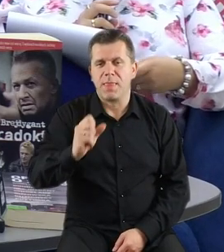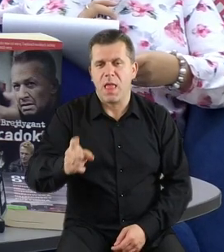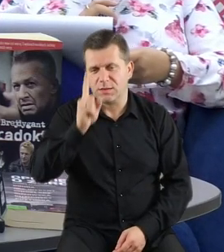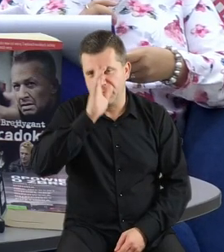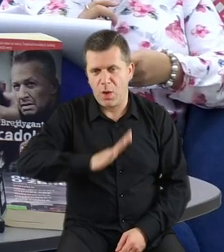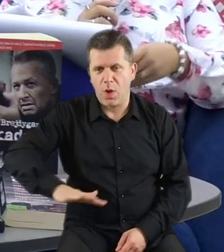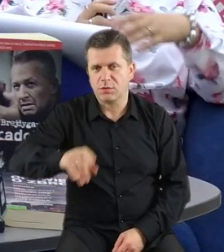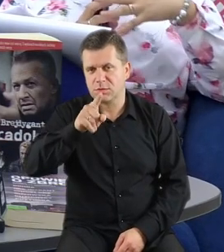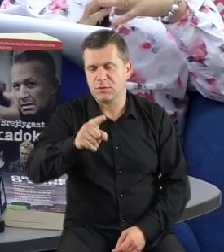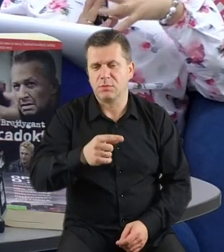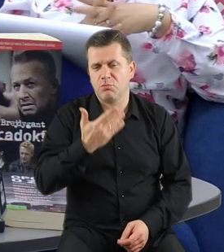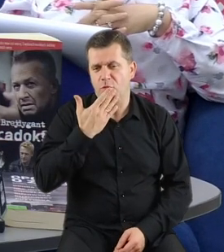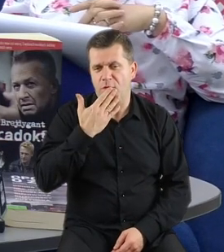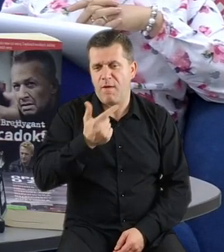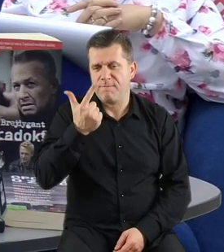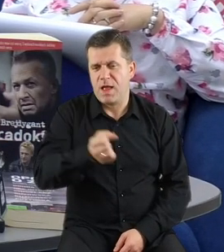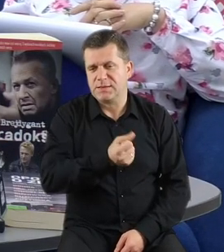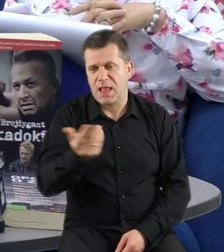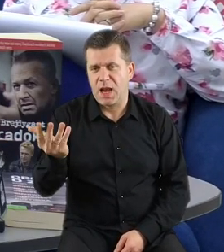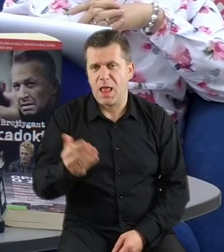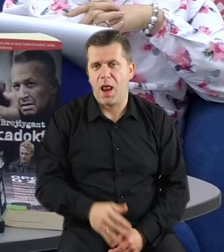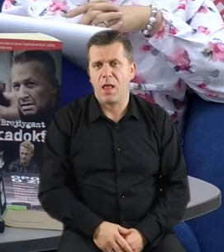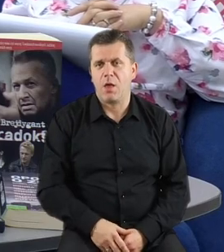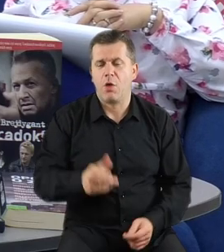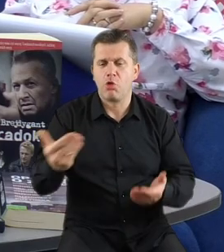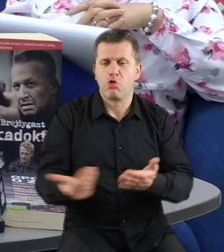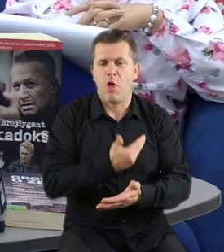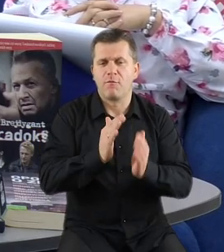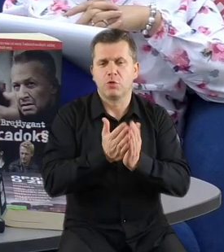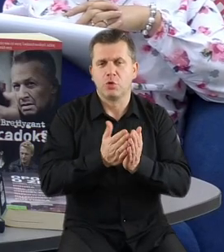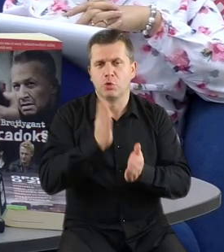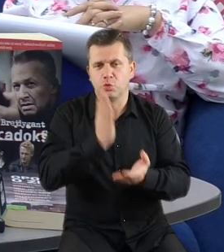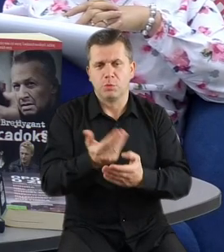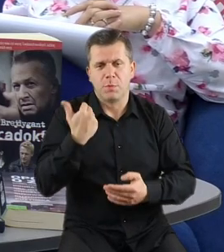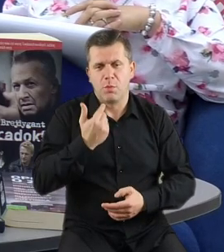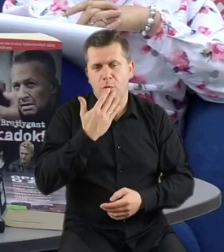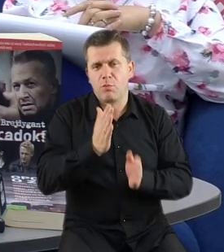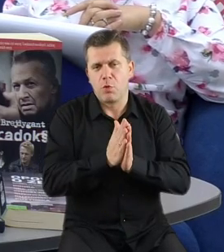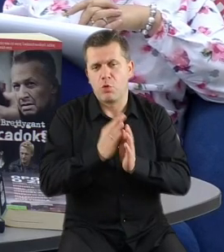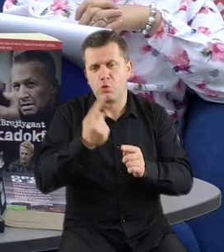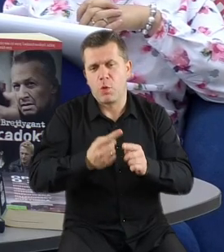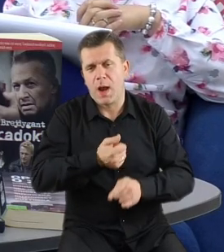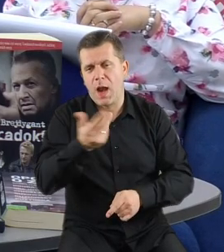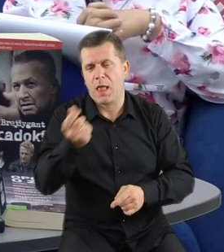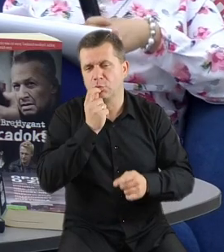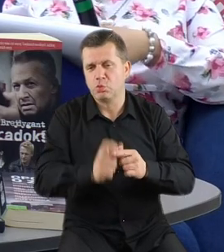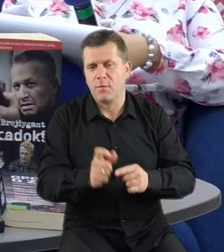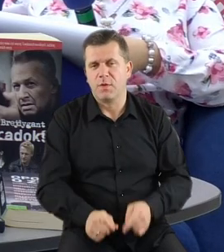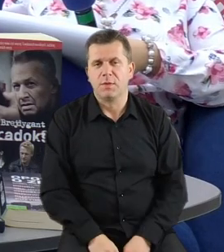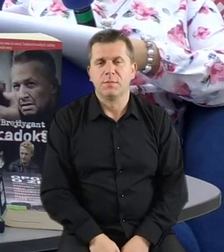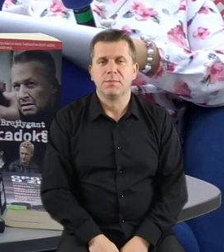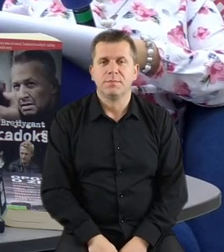społecznościowych wspomina pan o dwóch serialach, no i o nowej książce, o której pan wspomniał. Proszę, słów kilka.